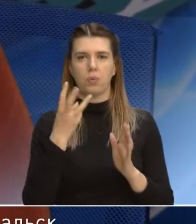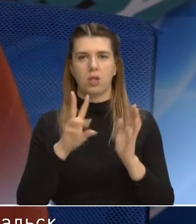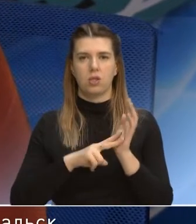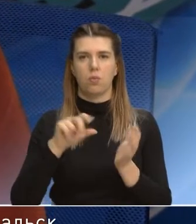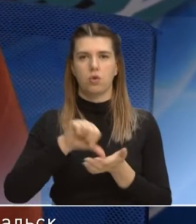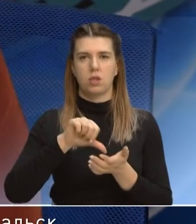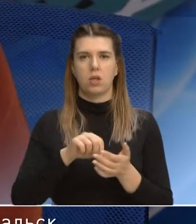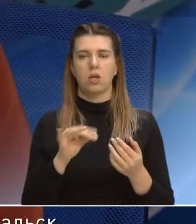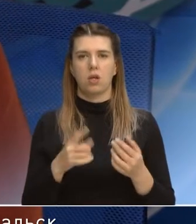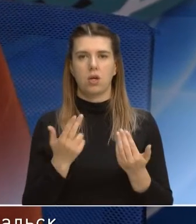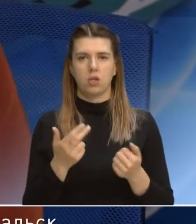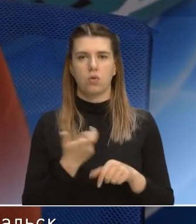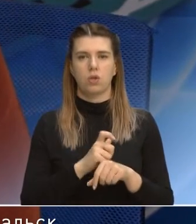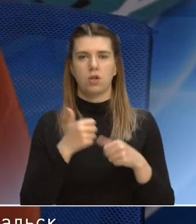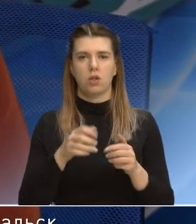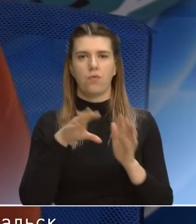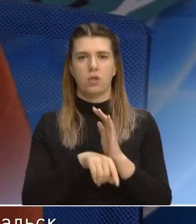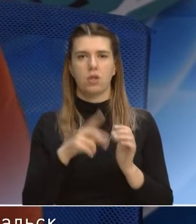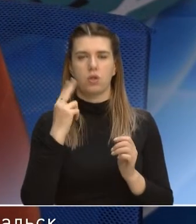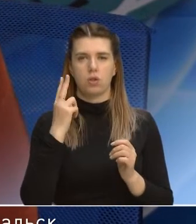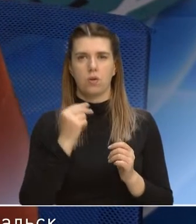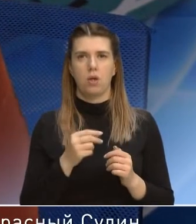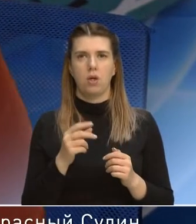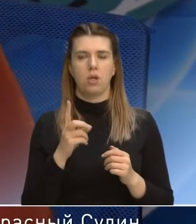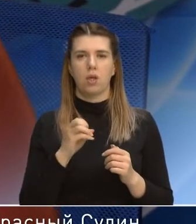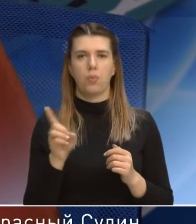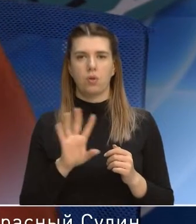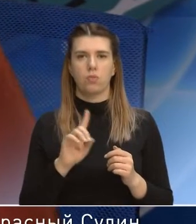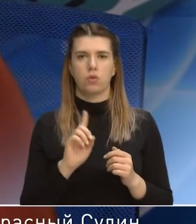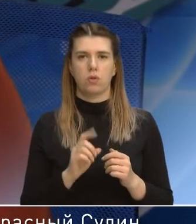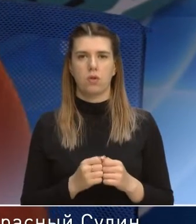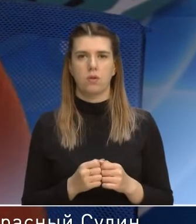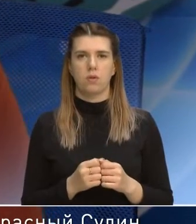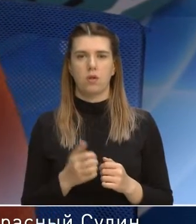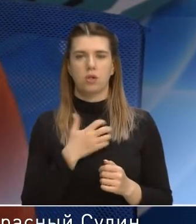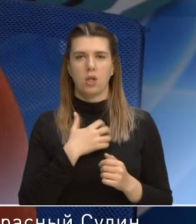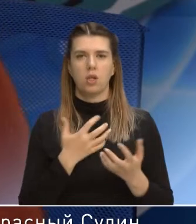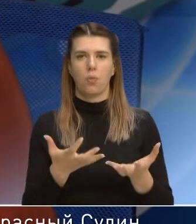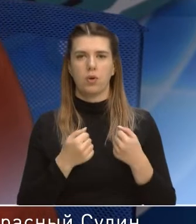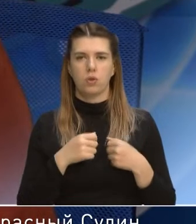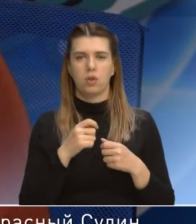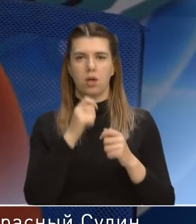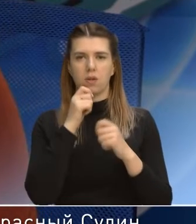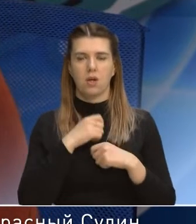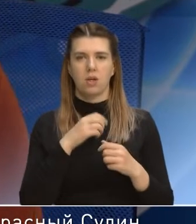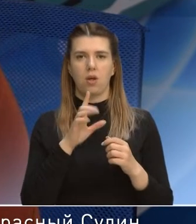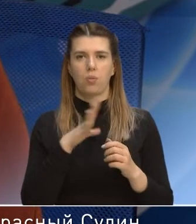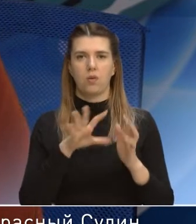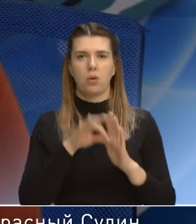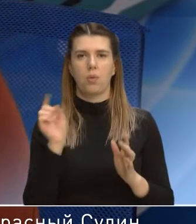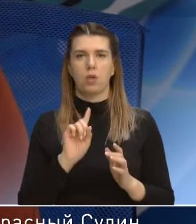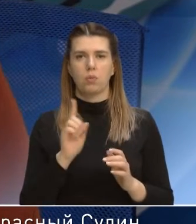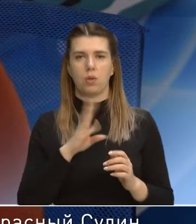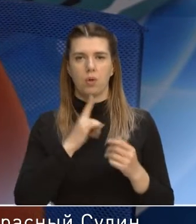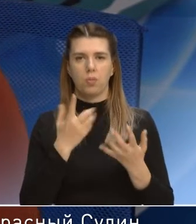37 участников. Это, конечно, очень здорово войти в это число. Но не потому, да, что желание получить награду, быть отмеченным, а